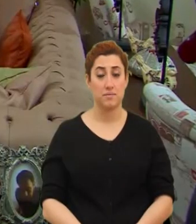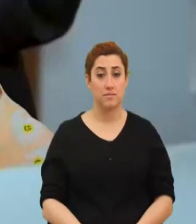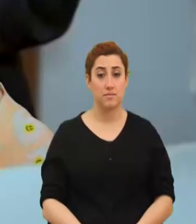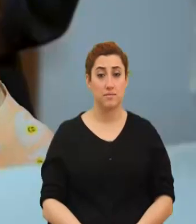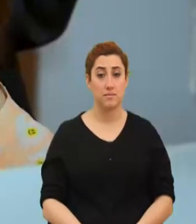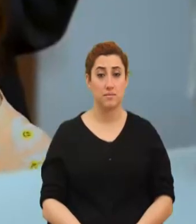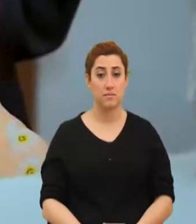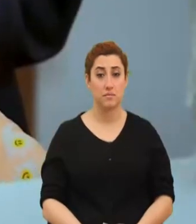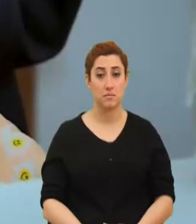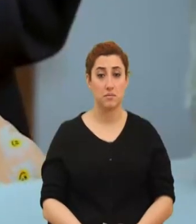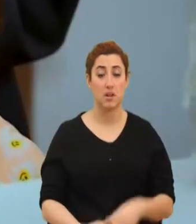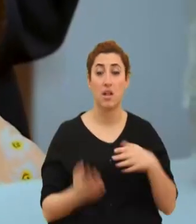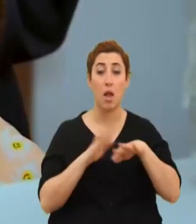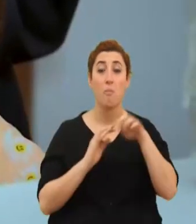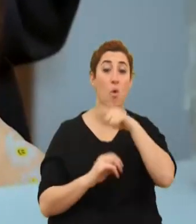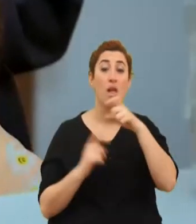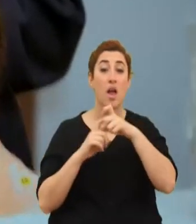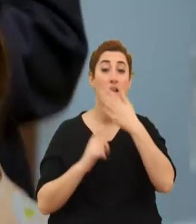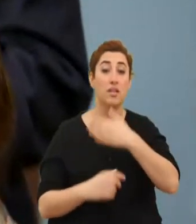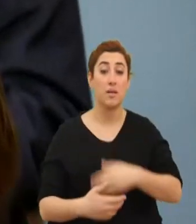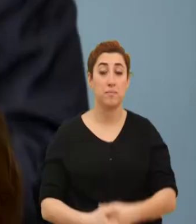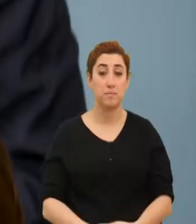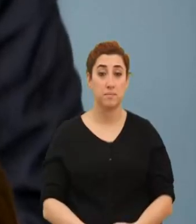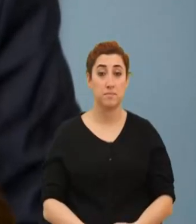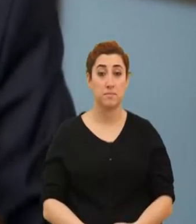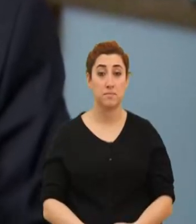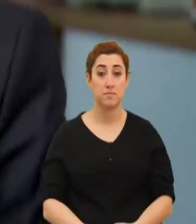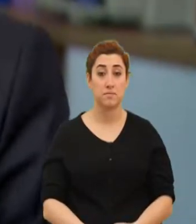Bankada Tuğba ağlamaklı. Ne yapıyorlar Erdem?